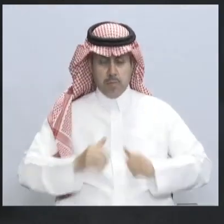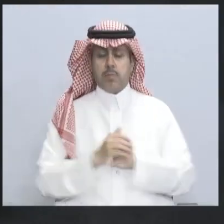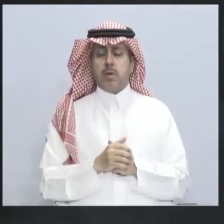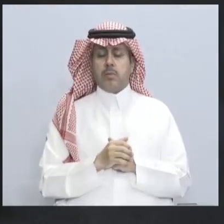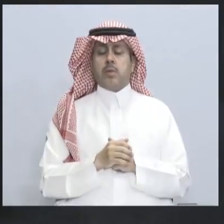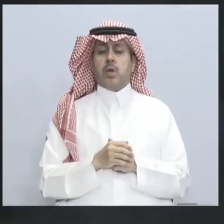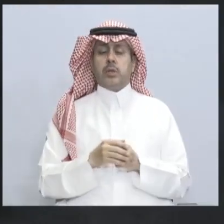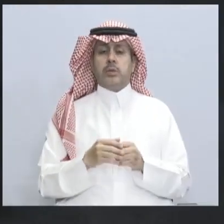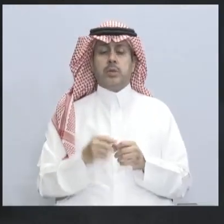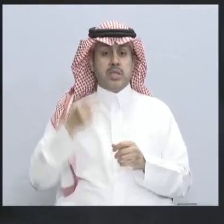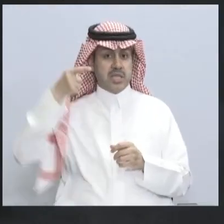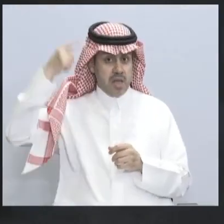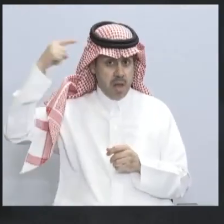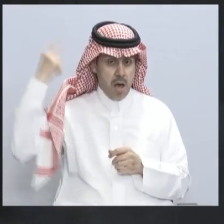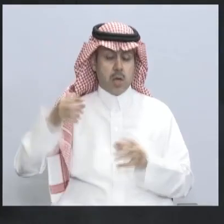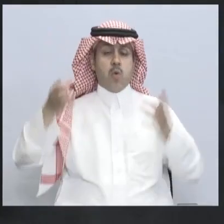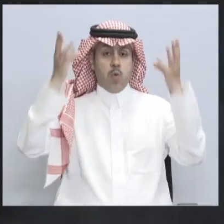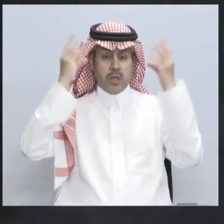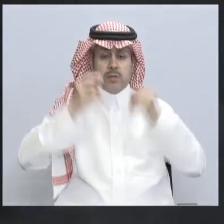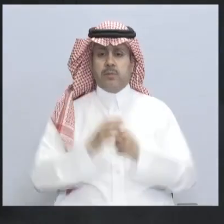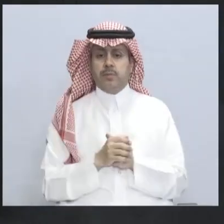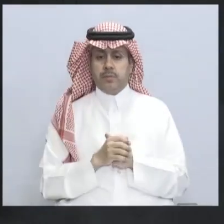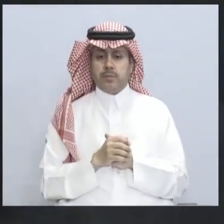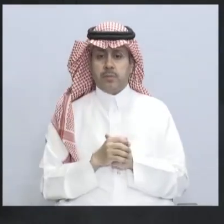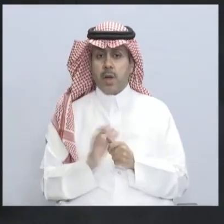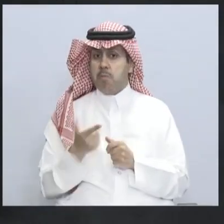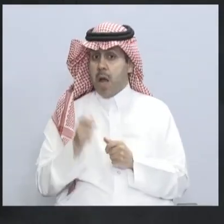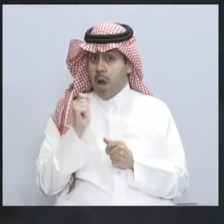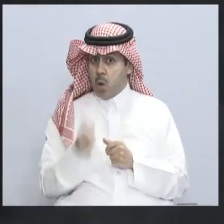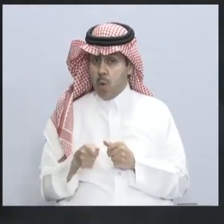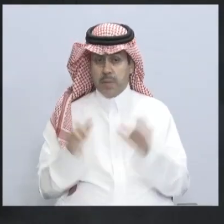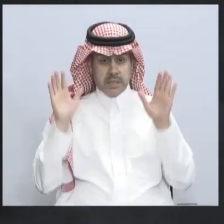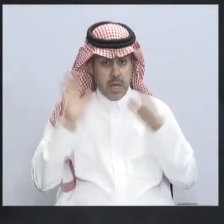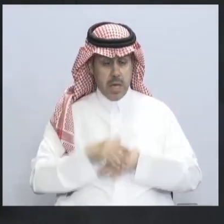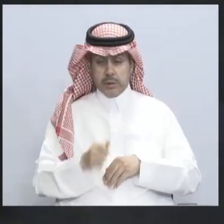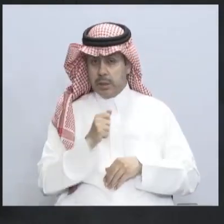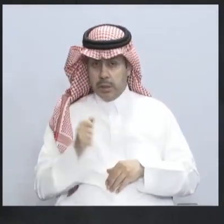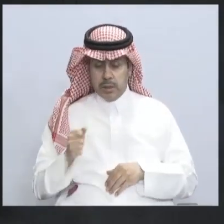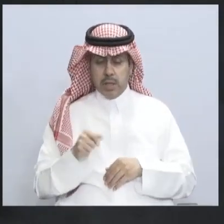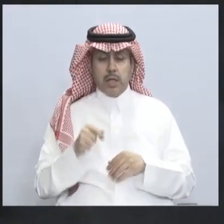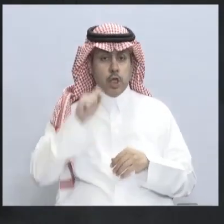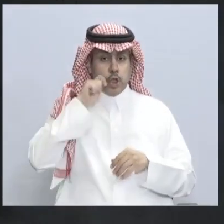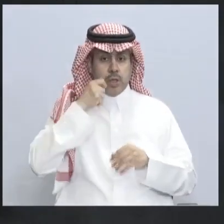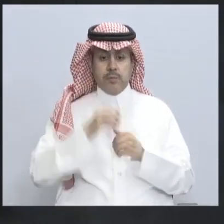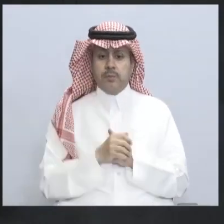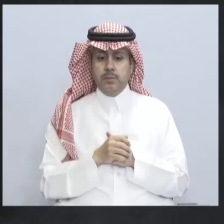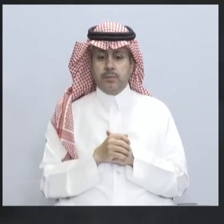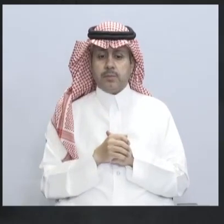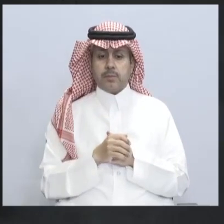المراجعه وفي الاستذكار فاذا يا ابنائي ما حكم صلاه العيد بالنسبه للرجال